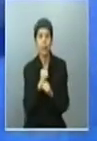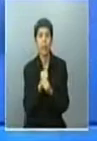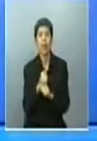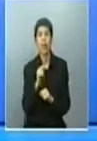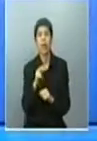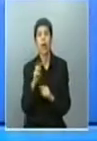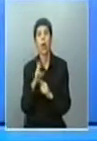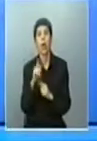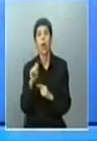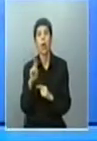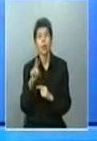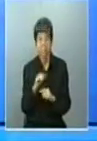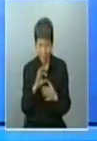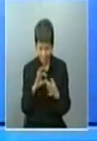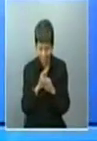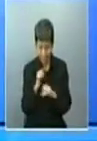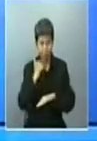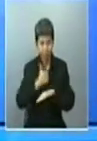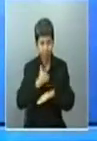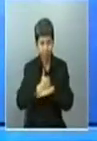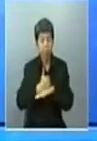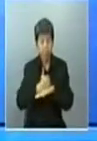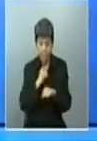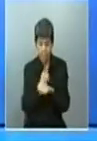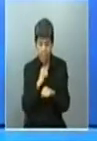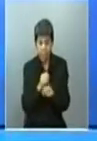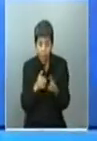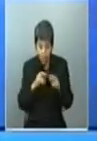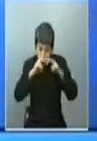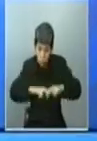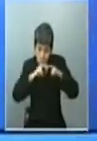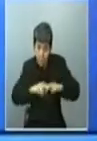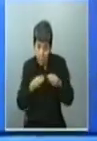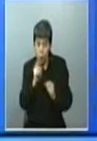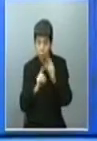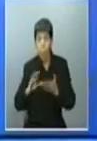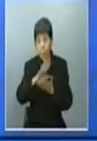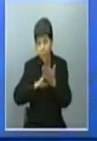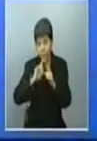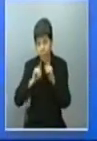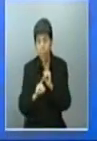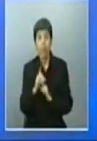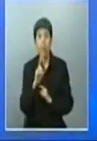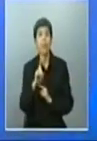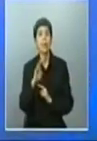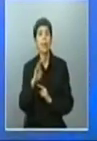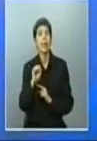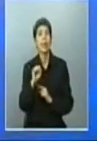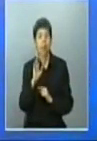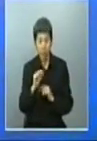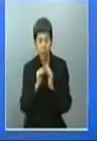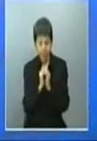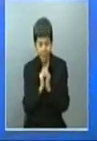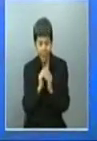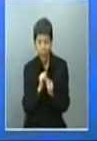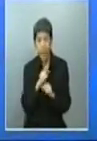ฒน์ปัจฉิมกุลค่ะทางด้านของผู้อำนวยการอาวุโสฝ่ายวิจัยหลักทรัพย์ต่างประเทศจาก DBS Speakers ประเทศไทยค่ะสวัสดีค่ะคุ